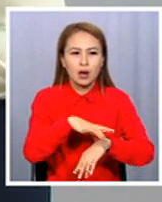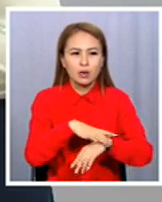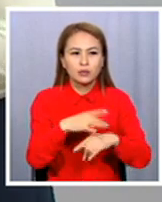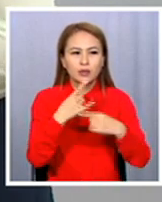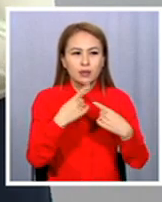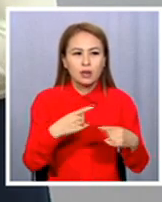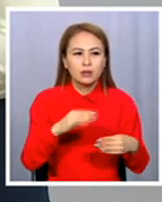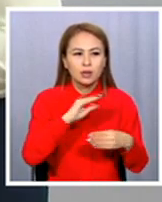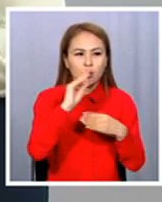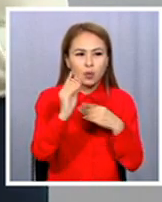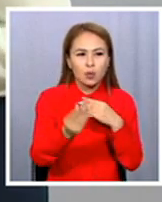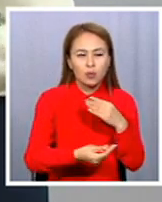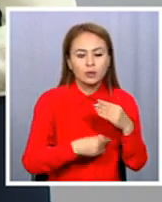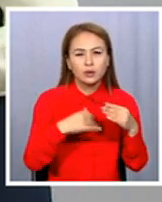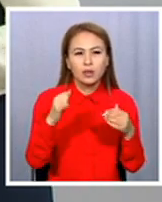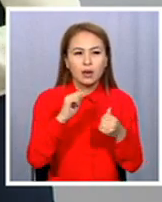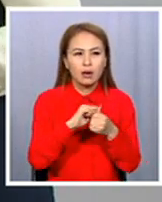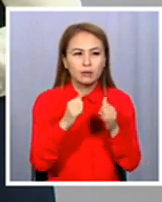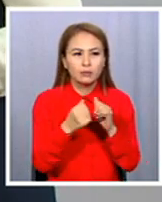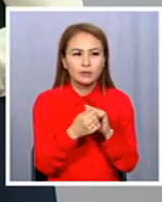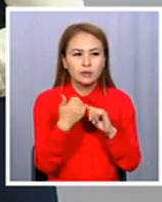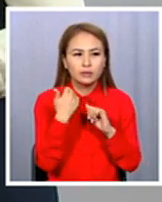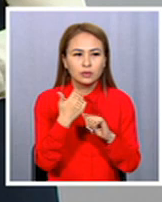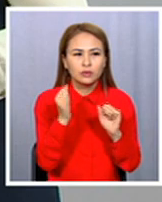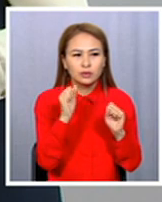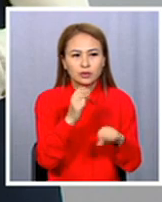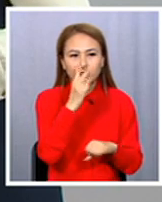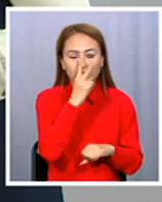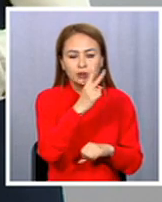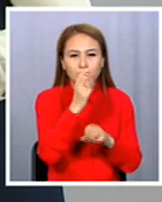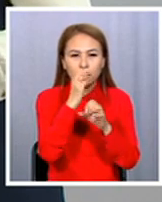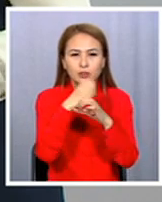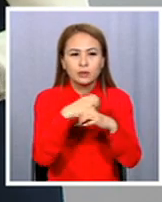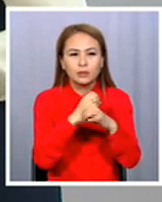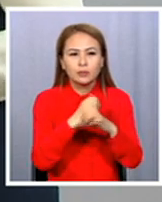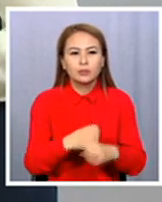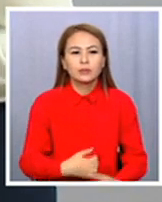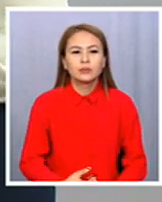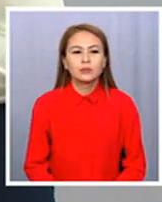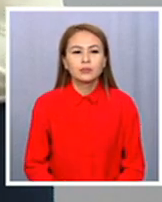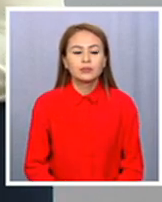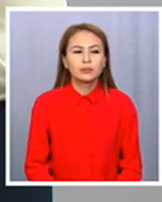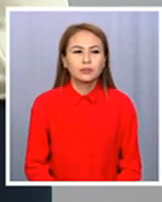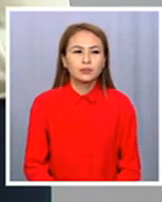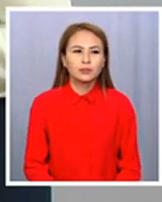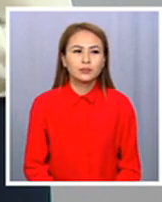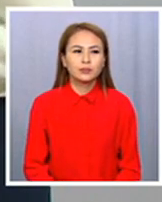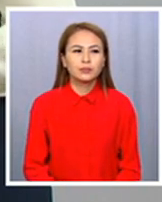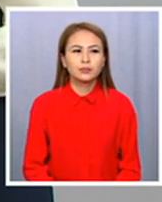льда и камней. Эти кольца можно увидеть через телескоп.